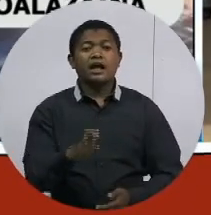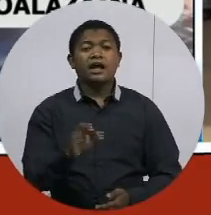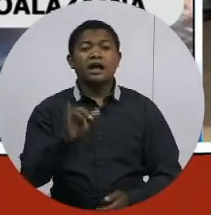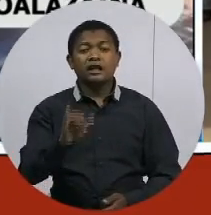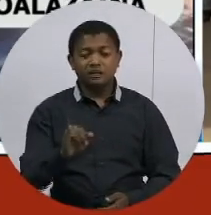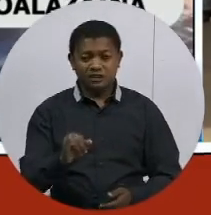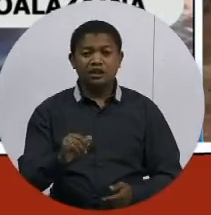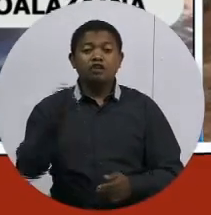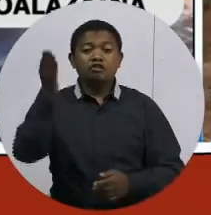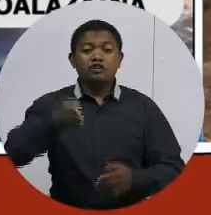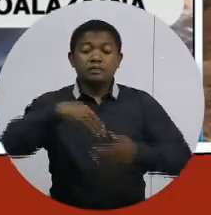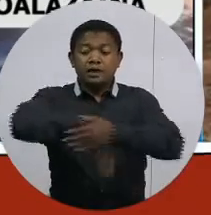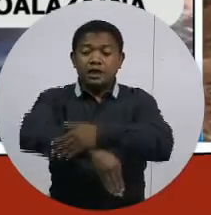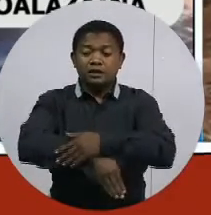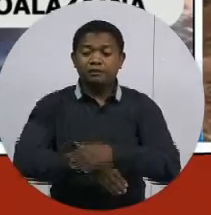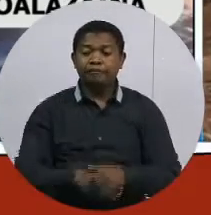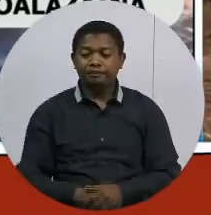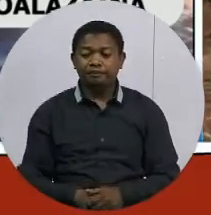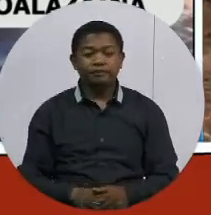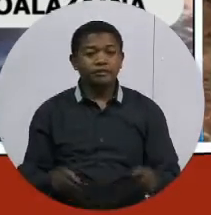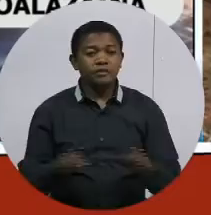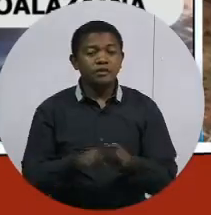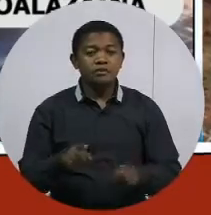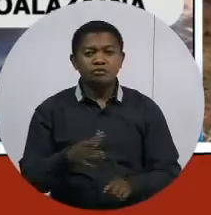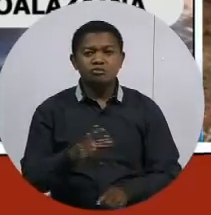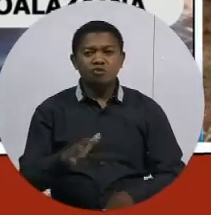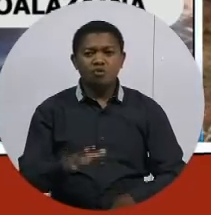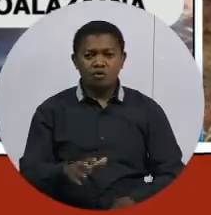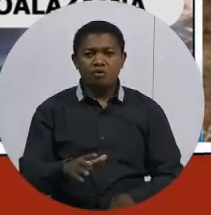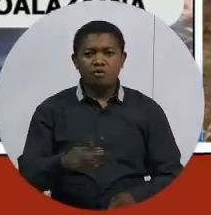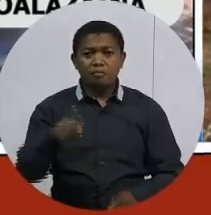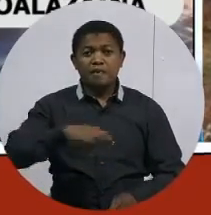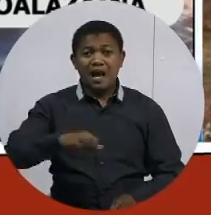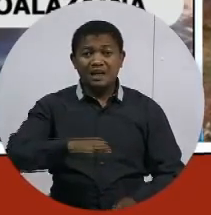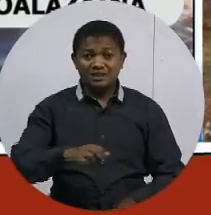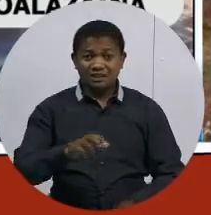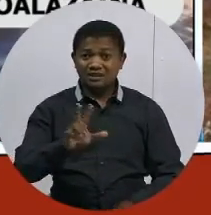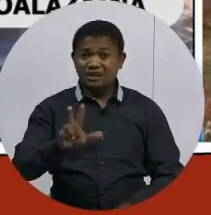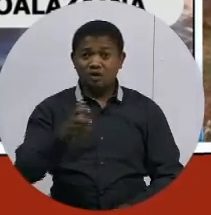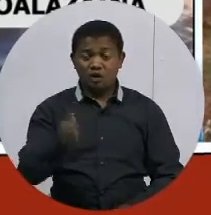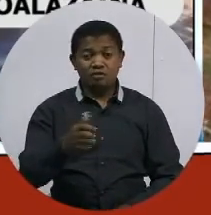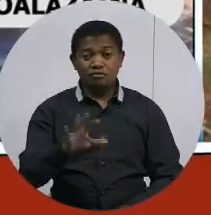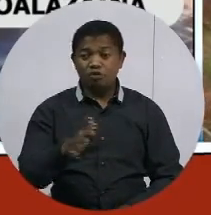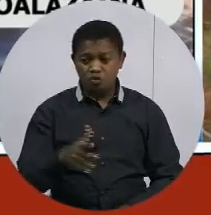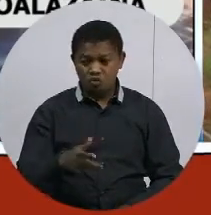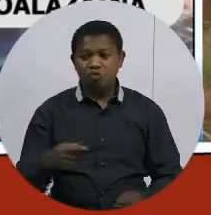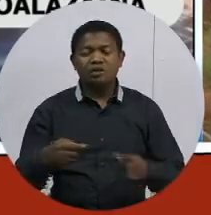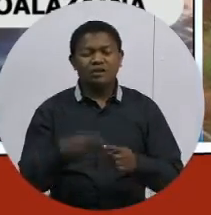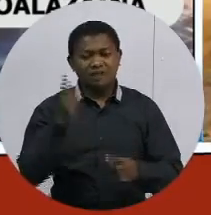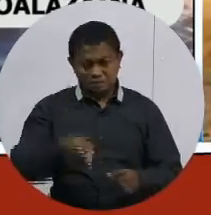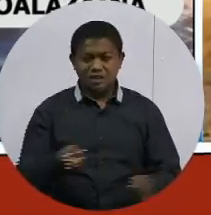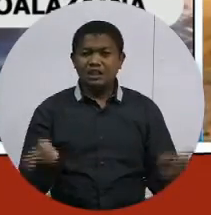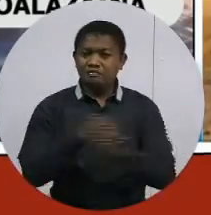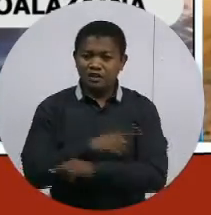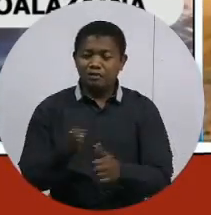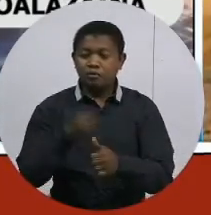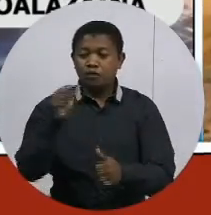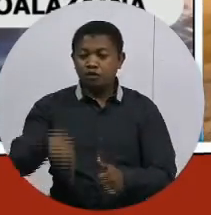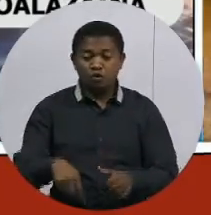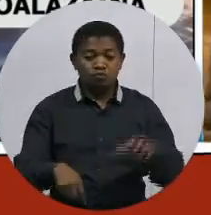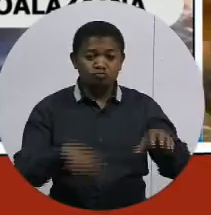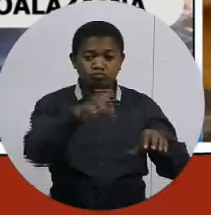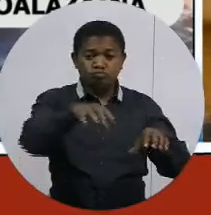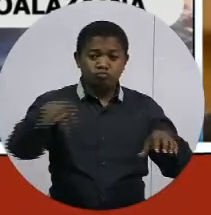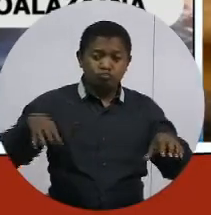nataon'ny tompony andraiky mpanjakana fa manodidina ny 3 arivo mahery nisan'ireo mpiasa eto ary apetraka manomboka izao isaky ny site ny délégué